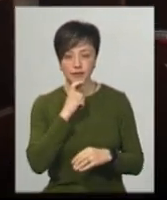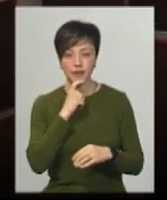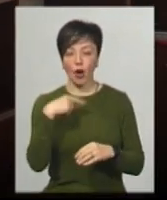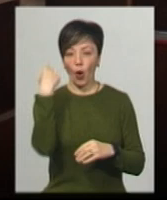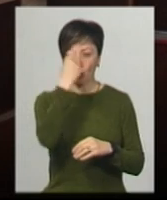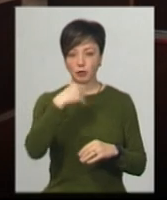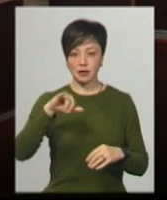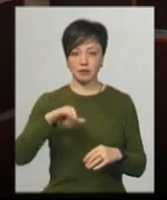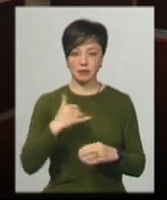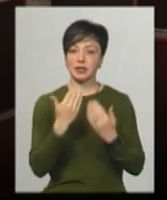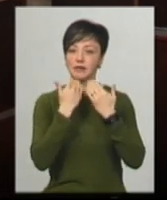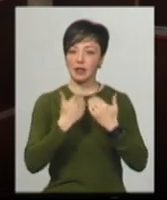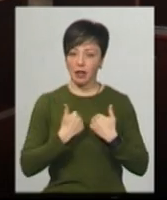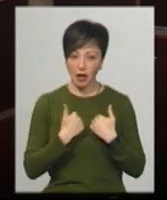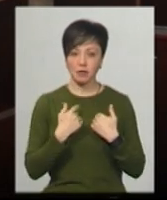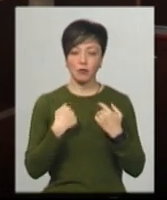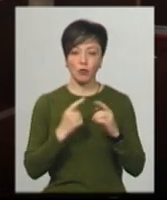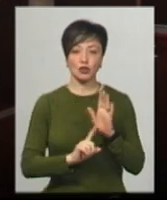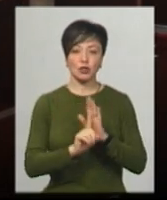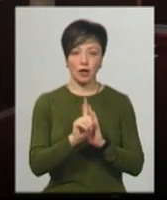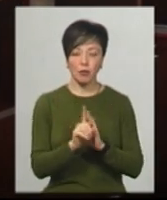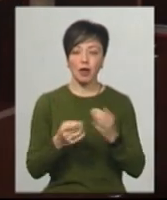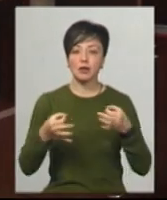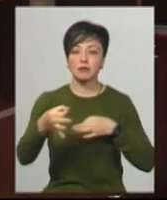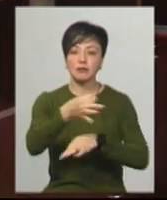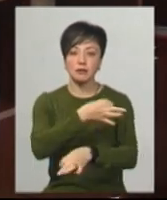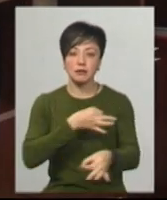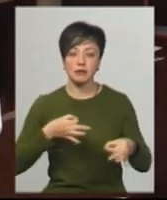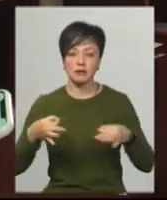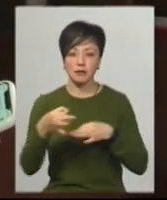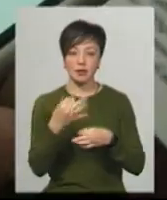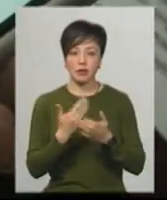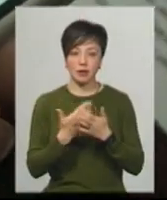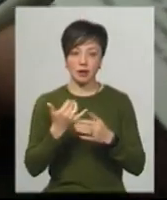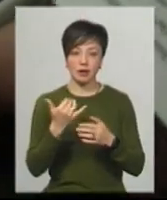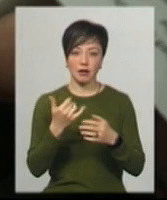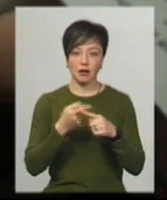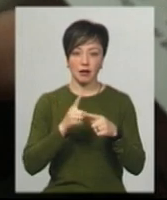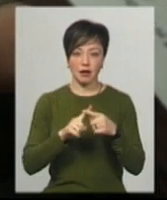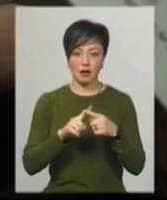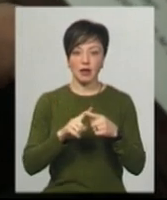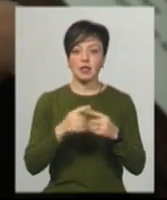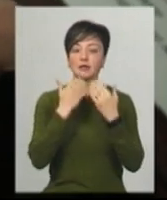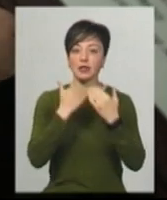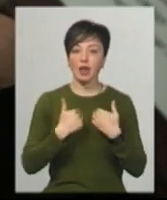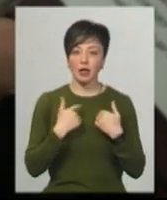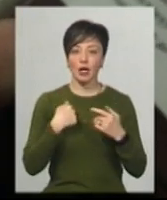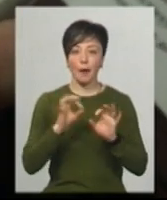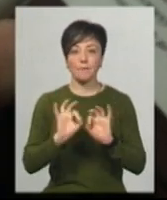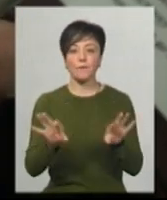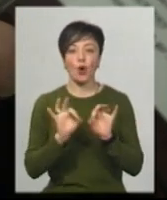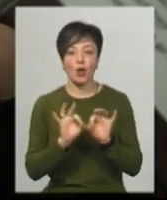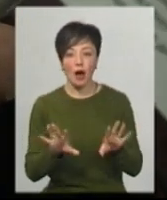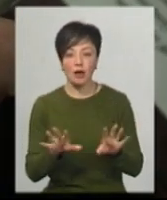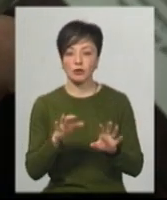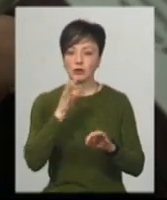особисто до мене звертається, і тоді ми з ними починаємо діалог, наприклад, з засобом телеграм. Він звертається до мене, я пояснюю,